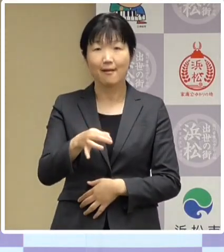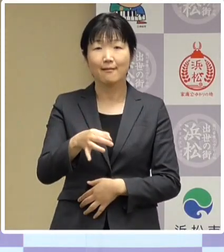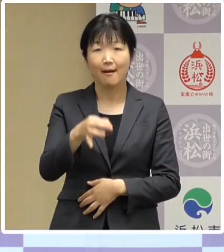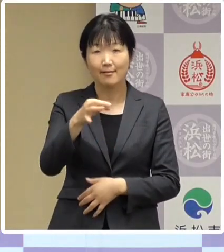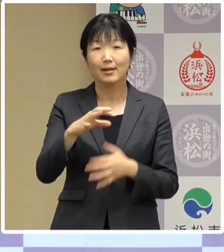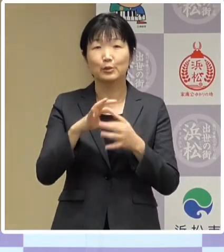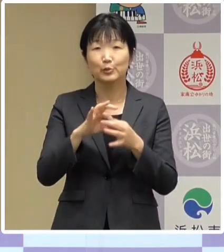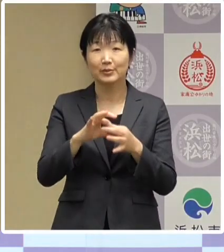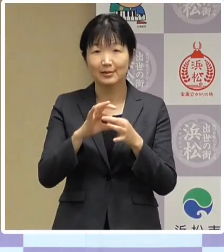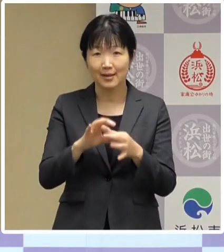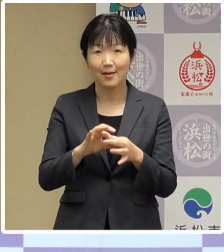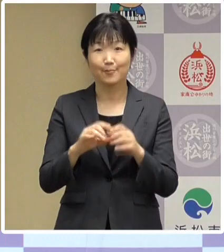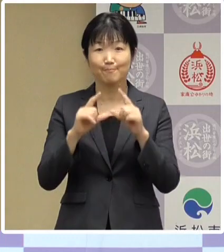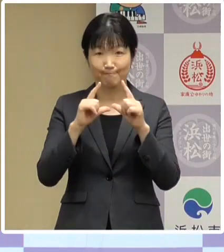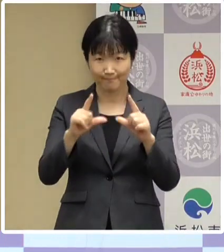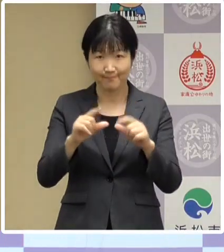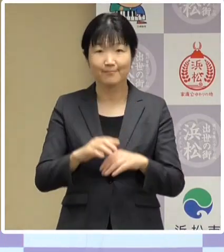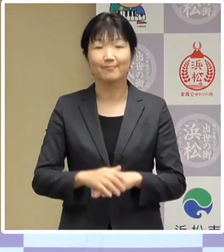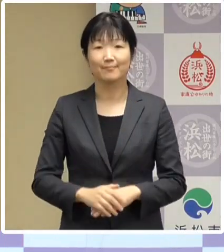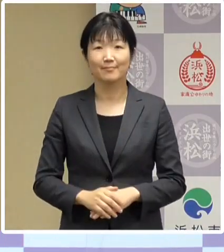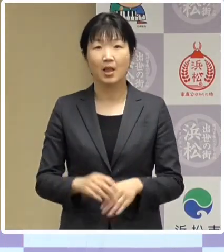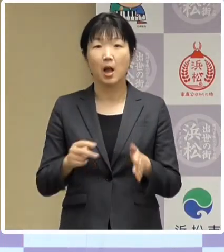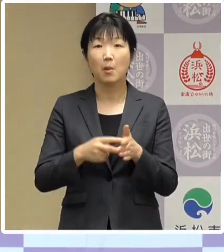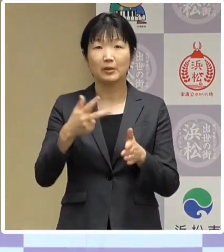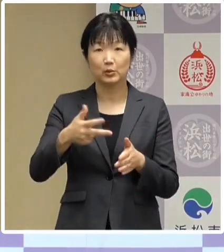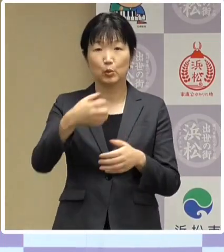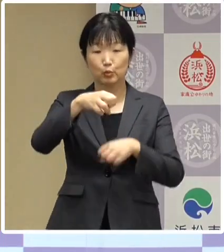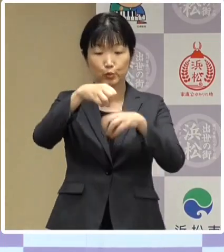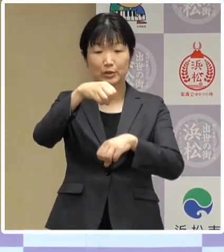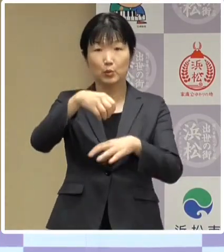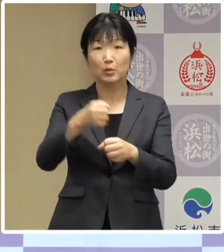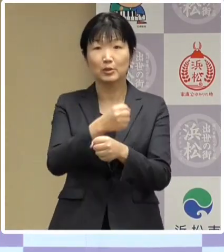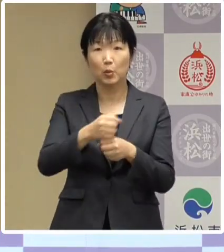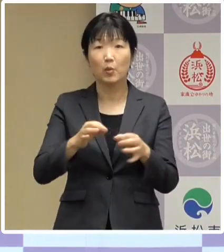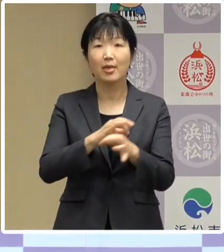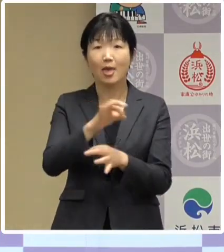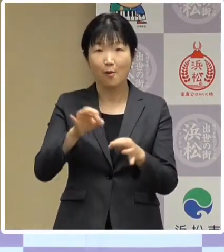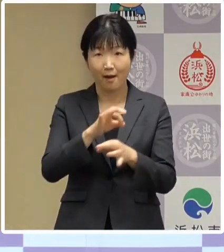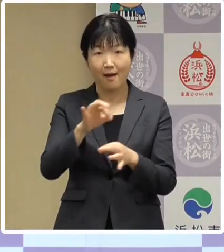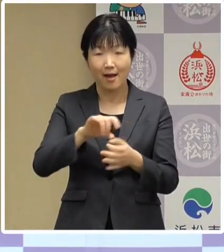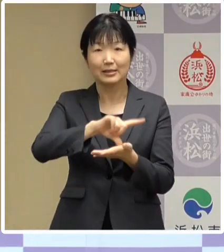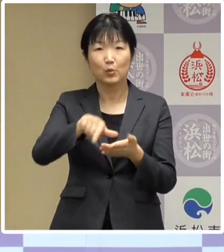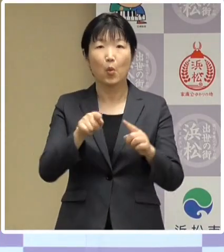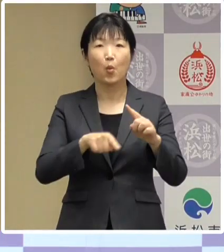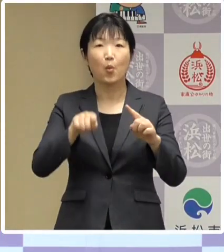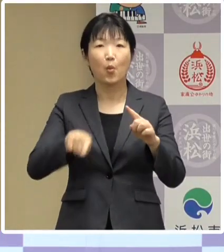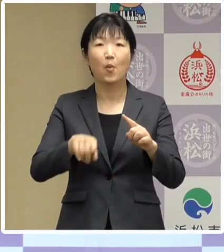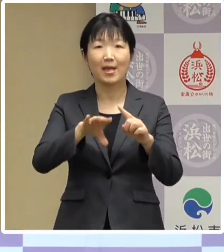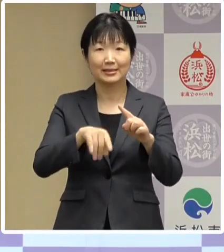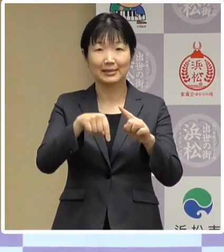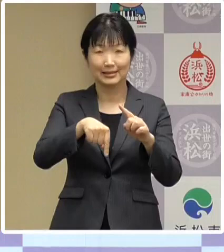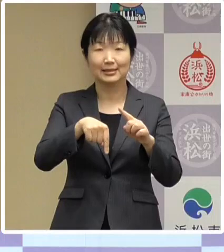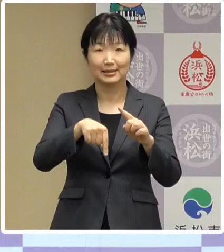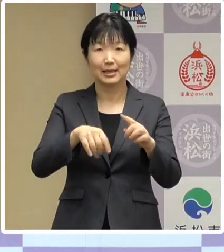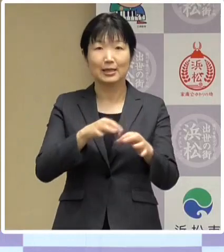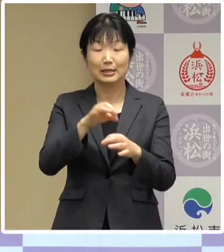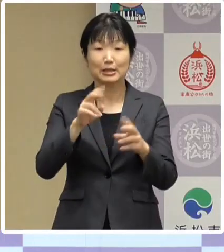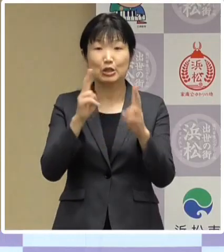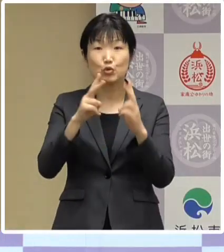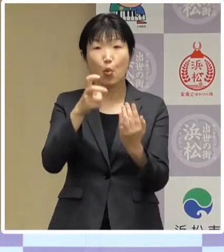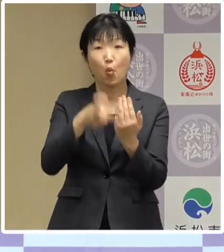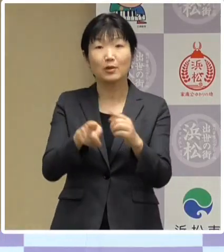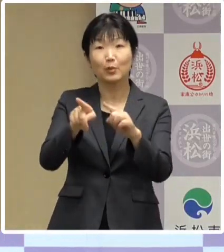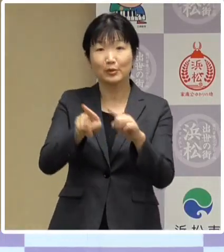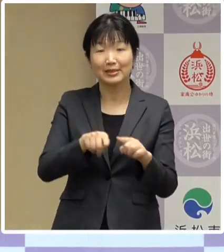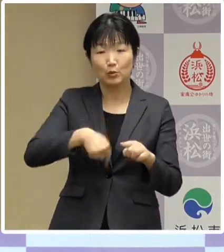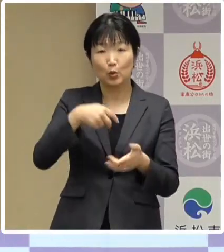着手についてでございます。本市水道事業の経営は地方公営企業法に基づき独立採算で行っており、